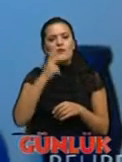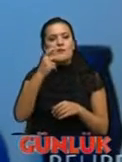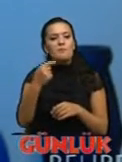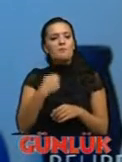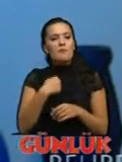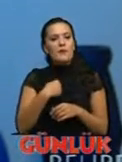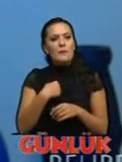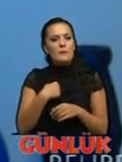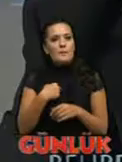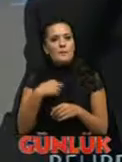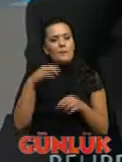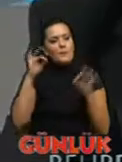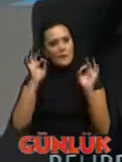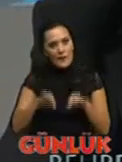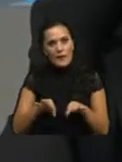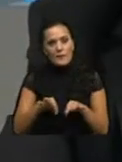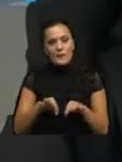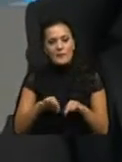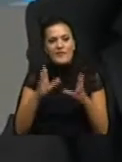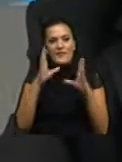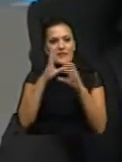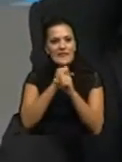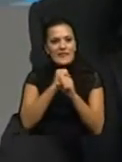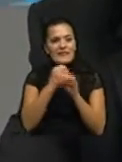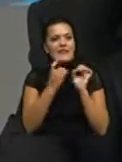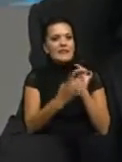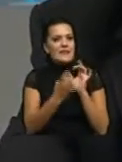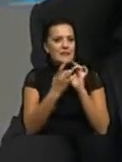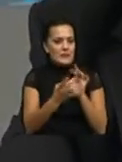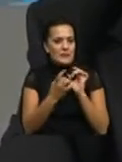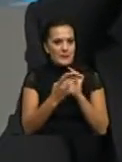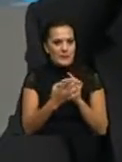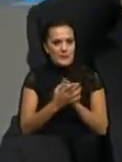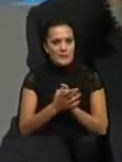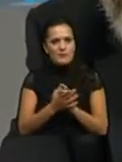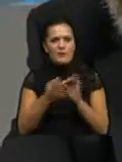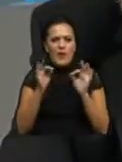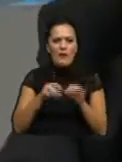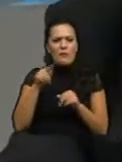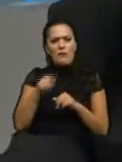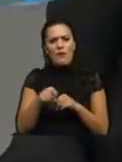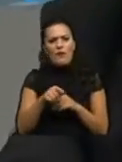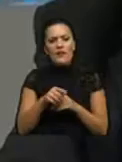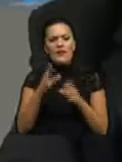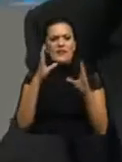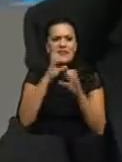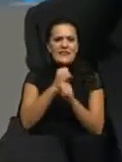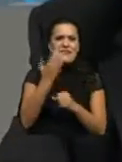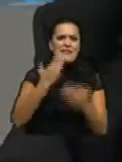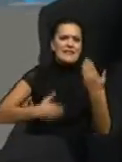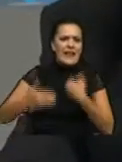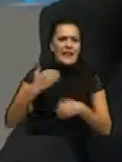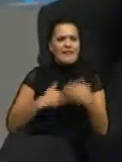benim hep gizli ilişkimdi. Hep böyle gizli